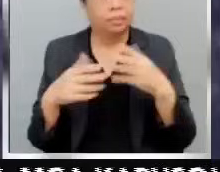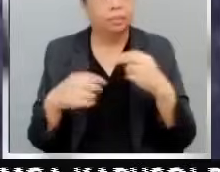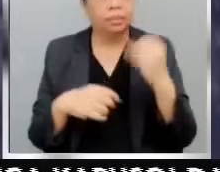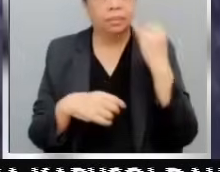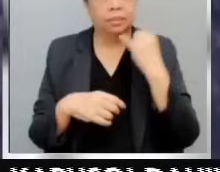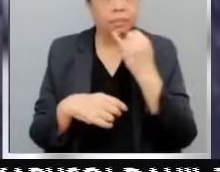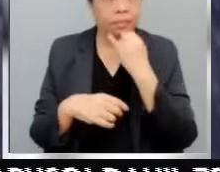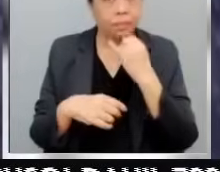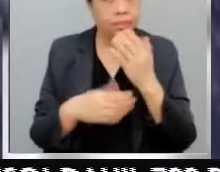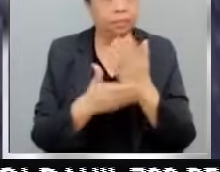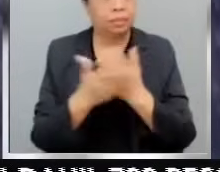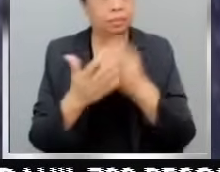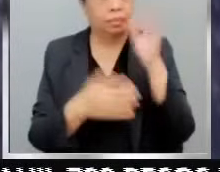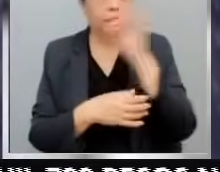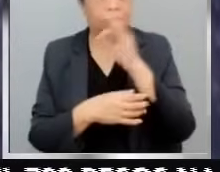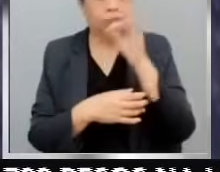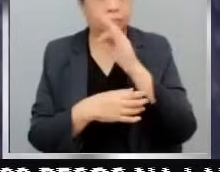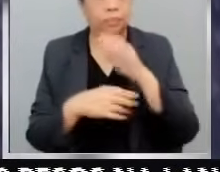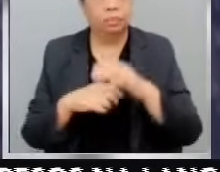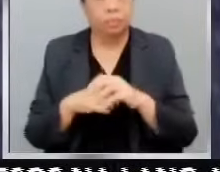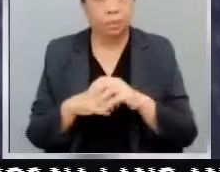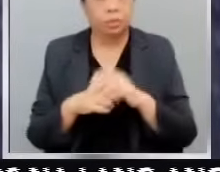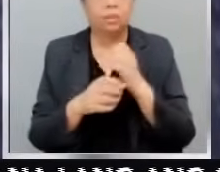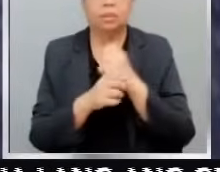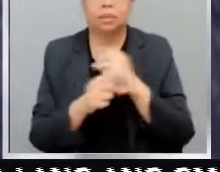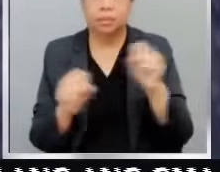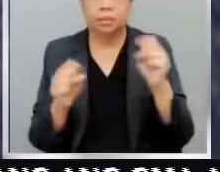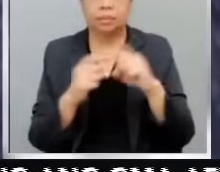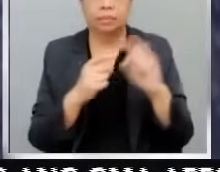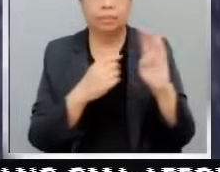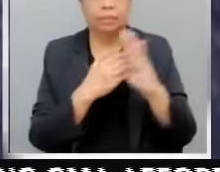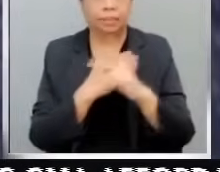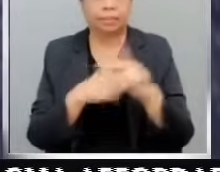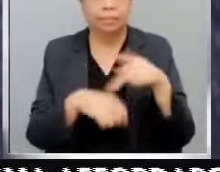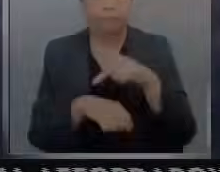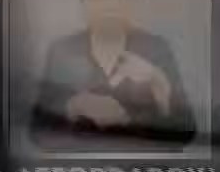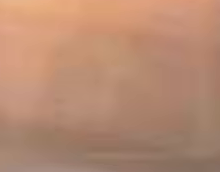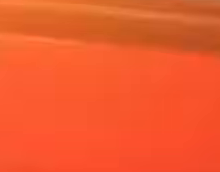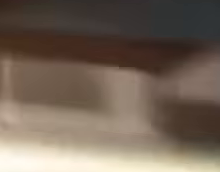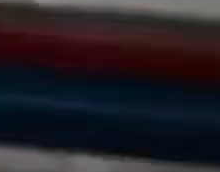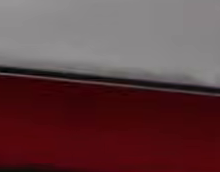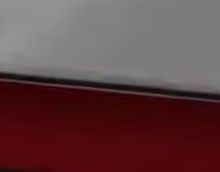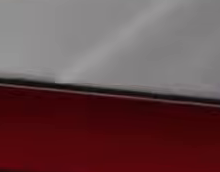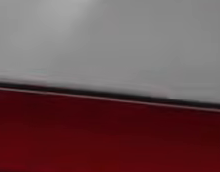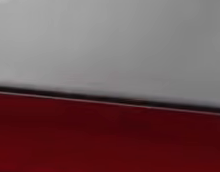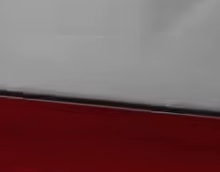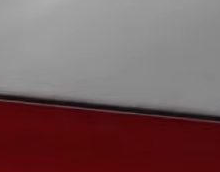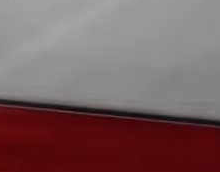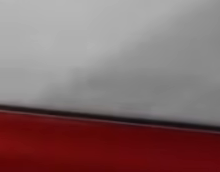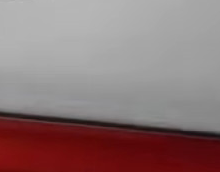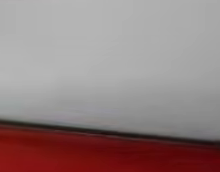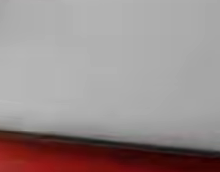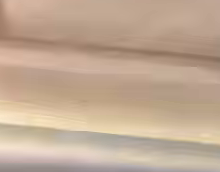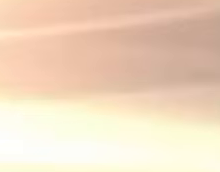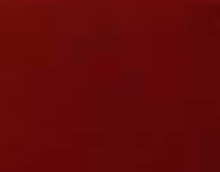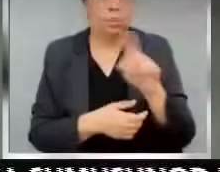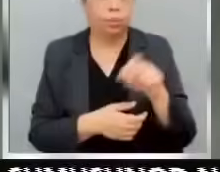mga Pinoy naman mula Israel ang ligtas ng nakabalik sa bansa. Nakatutok live si Ian Cruz.